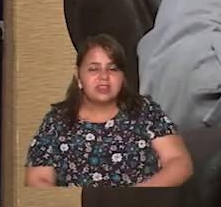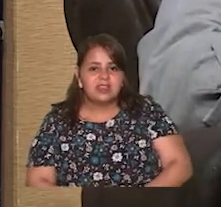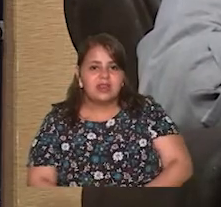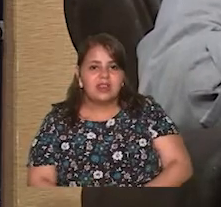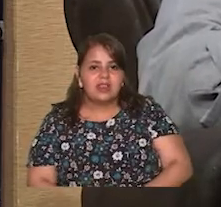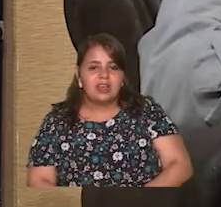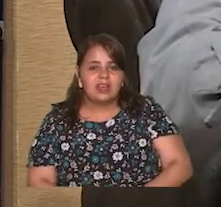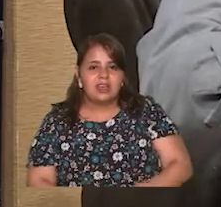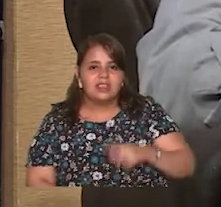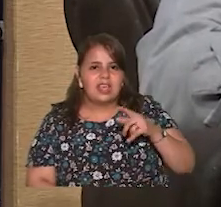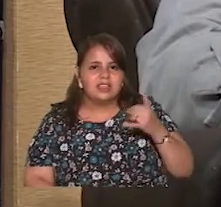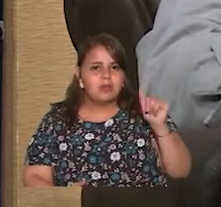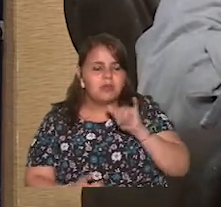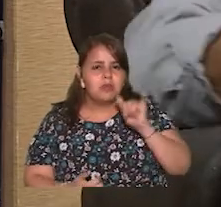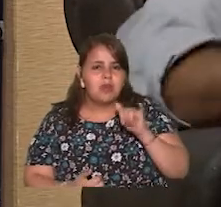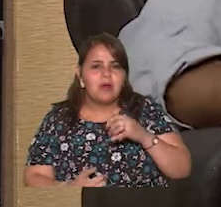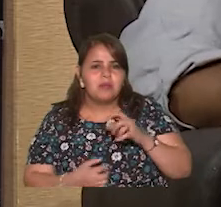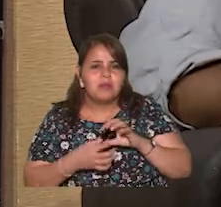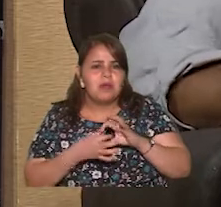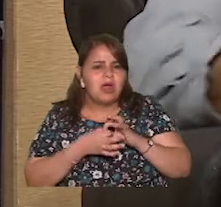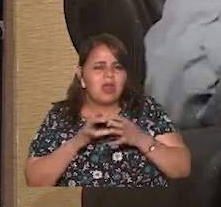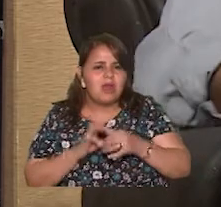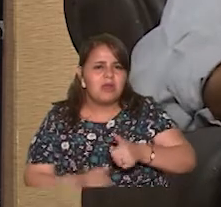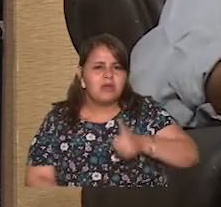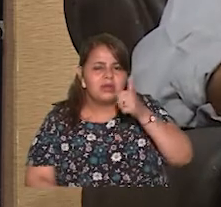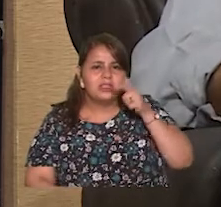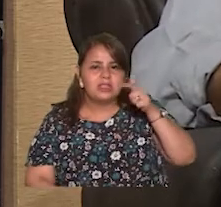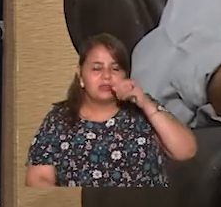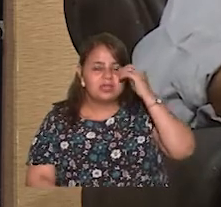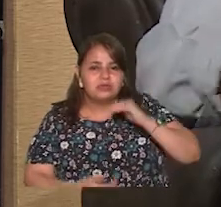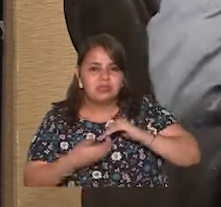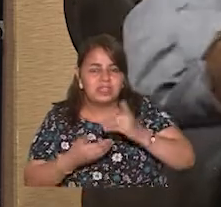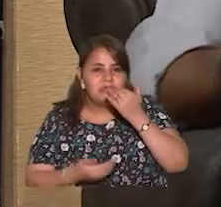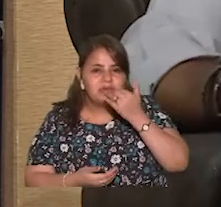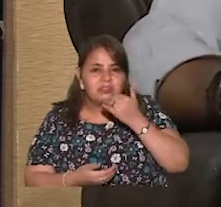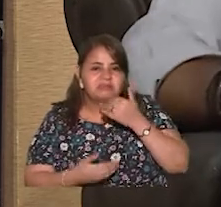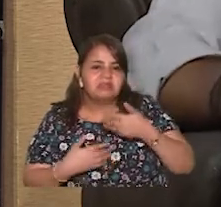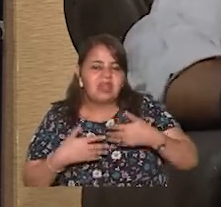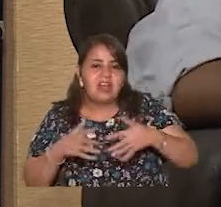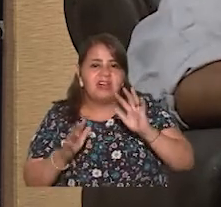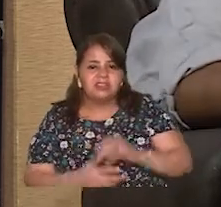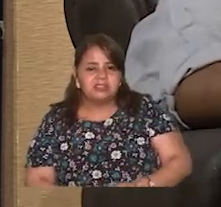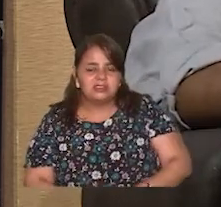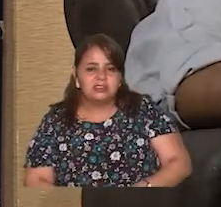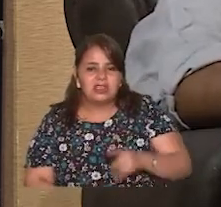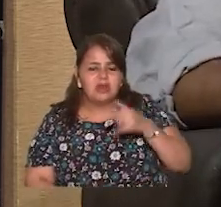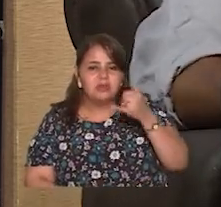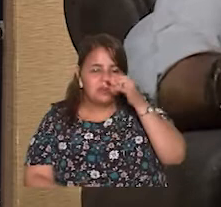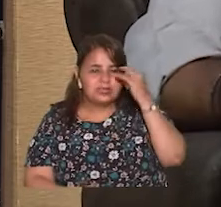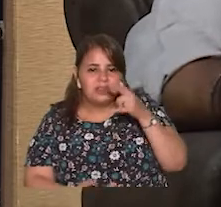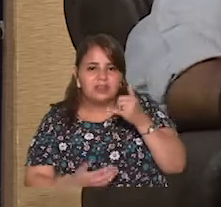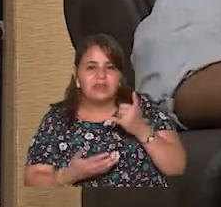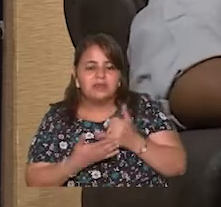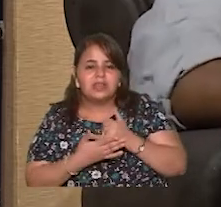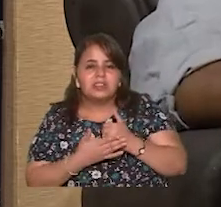العلاقه قويه جدا بينك وبينه. لو مش هتساعده على فكره انت اللي بتفقد العلاقه دي، صحيح. لان طول سنين حياته اللي كان هو متازم في المدرسه انت ما كنتش